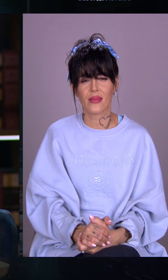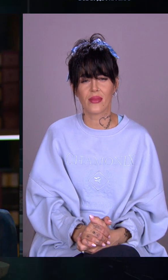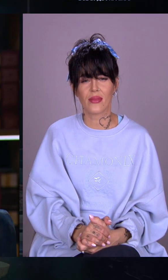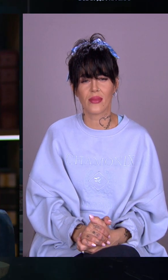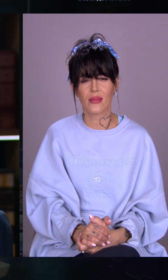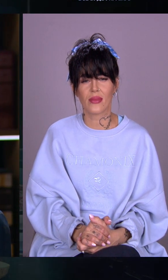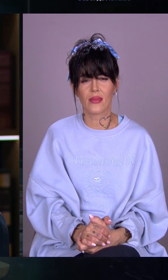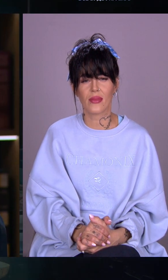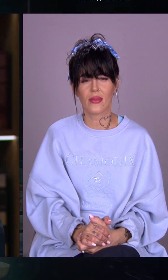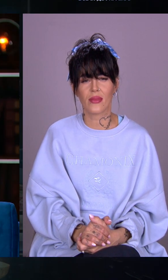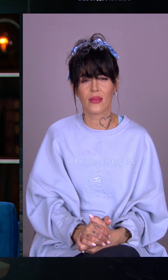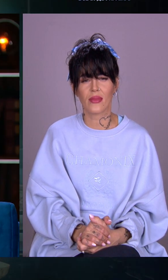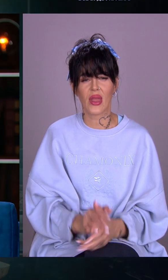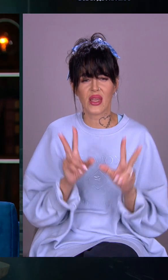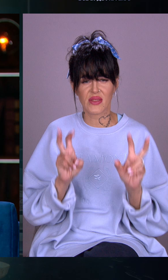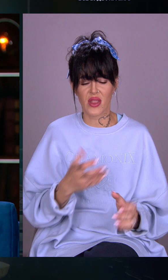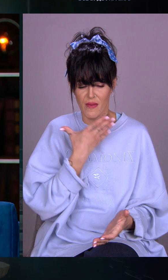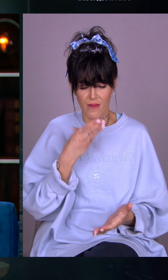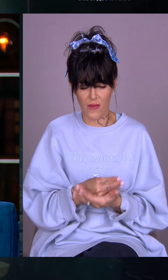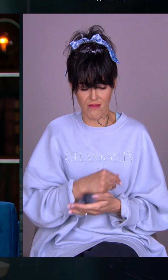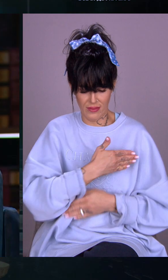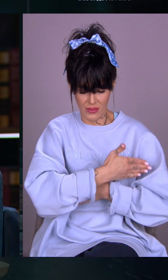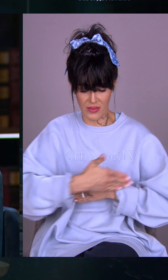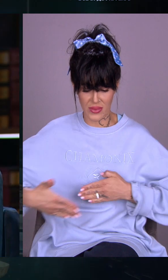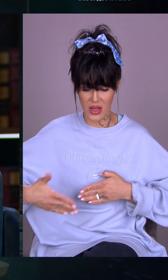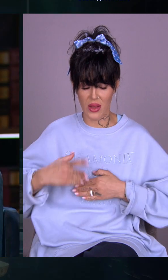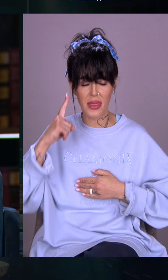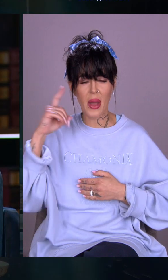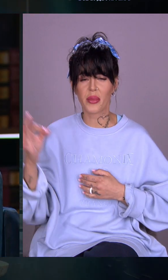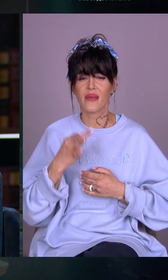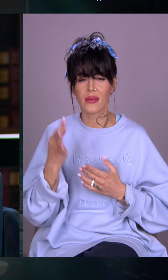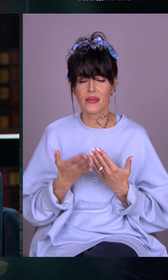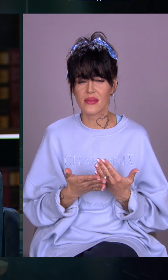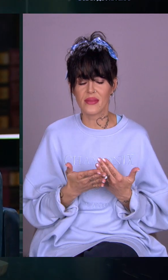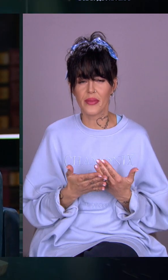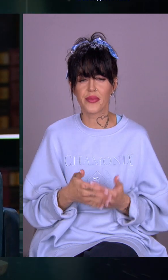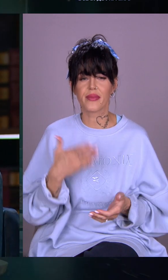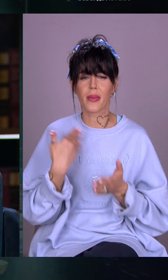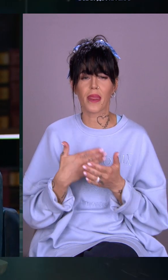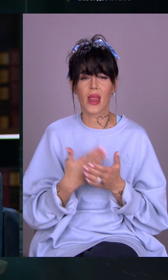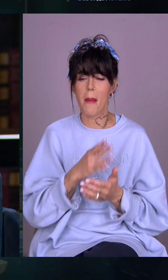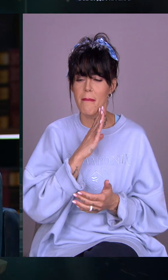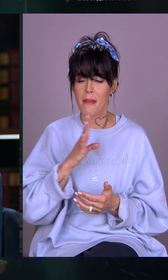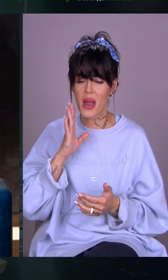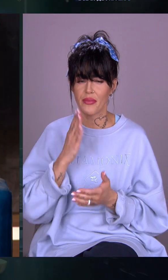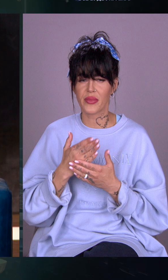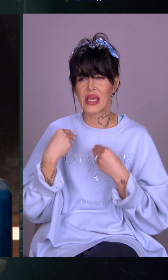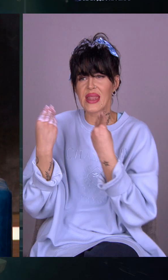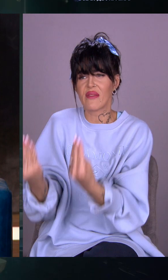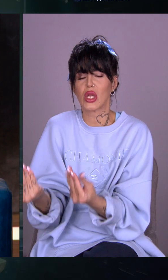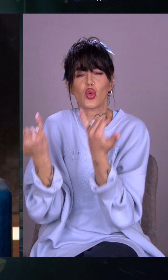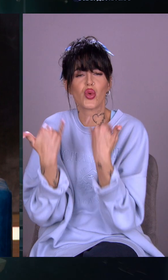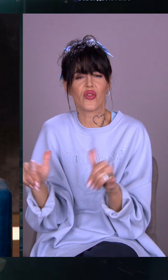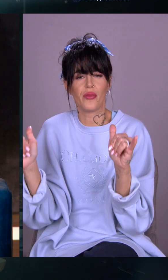разі. Це власні кордони. Так, добре. Не знаю, треба мені здається, що вести маму здивувати чимось. Не знаю, якщо